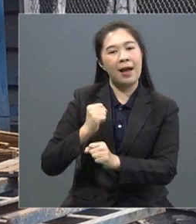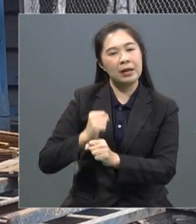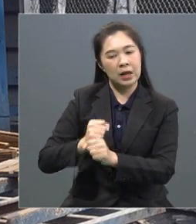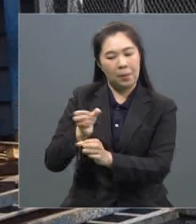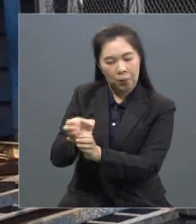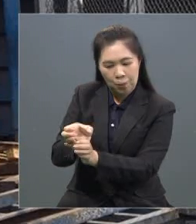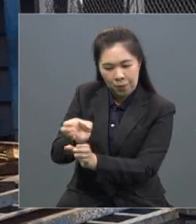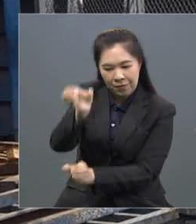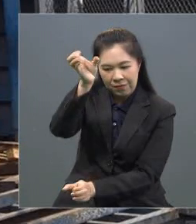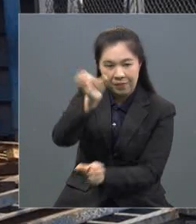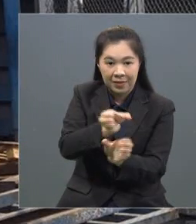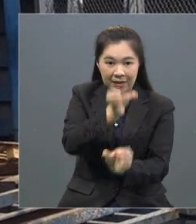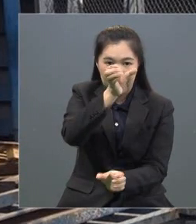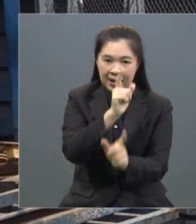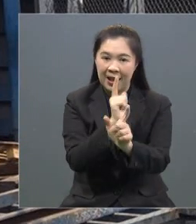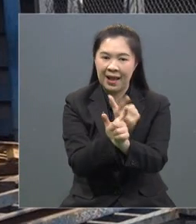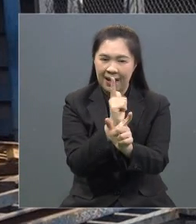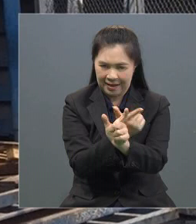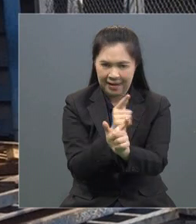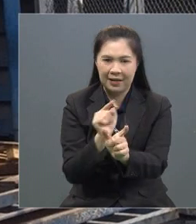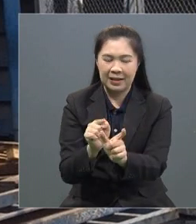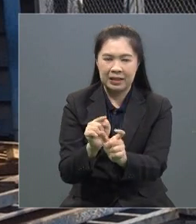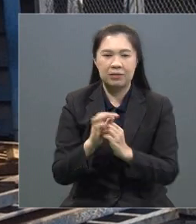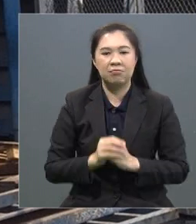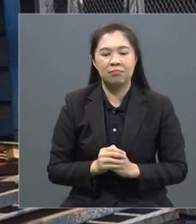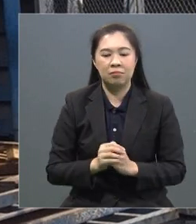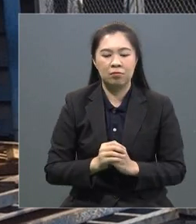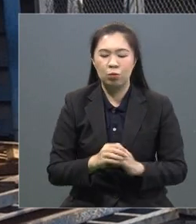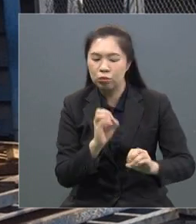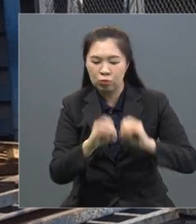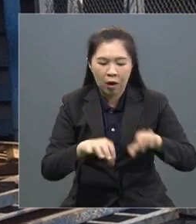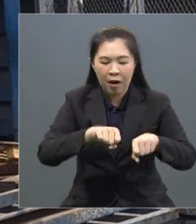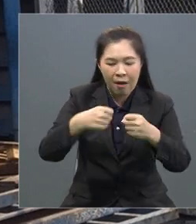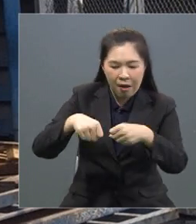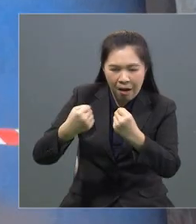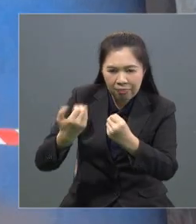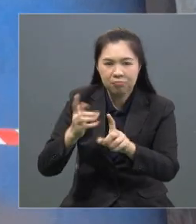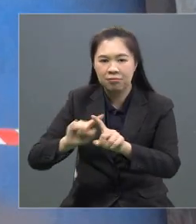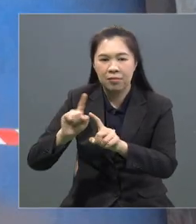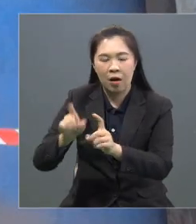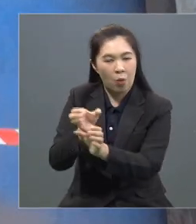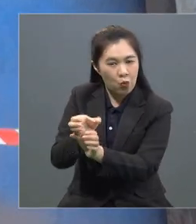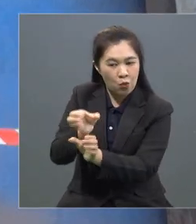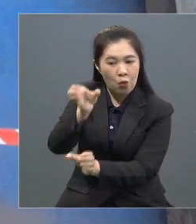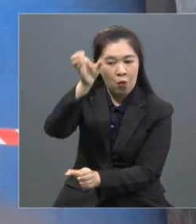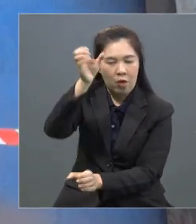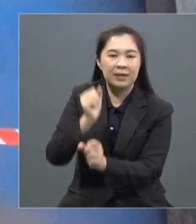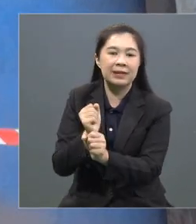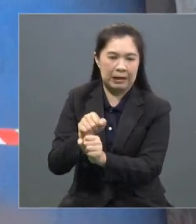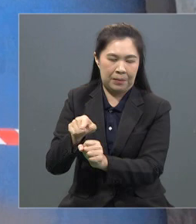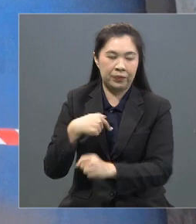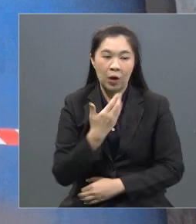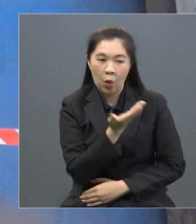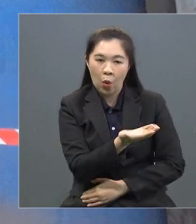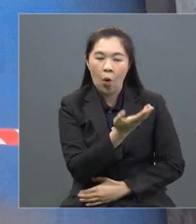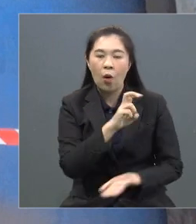อลูมิเนียมแท่งอลูมิเนียมเม็ดแล้วก็เศษอลูมิเนียมตระกันอลูมิเนียมซึ่งจากการขออนุญาตดัง